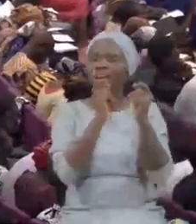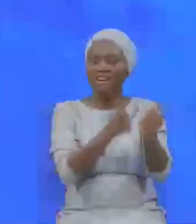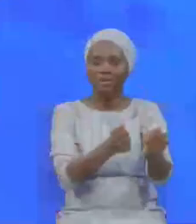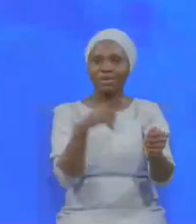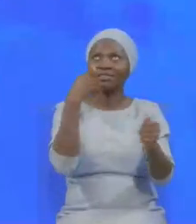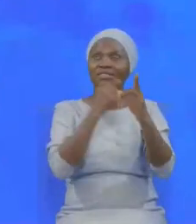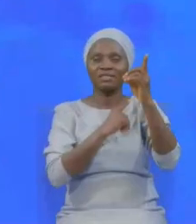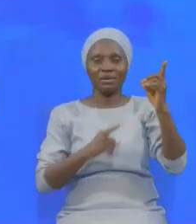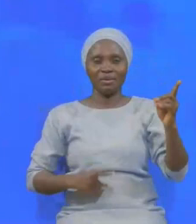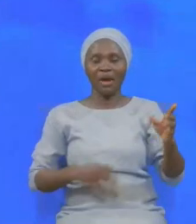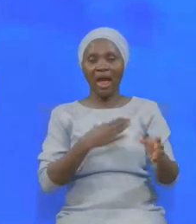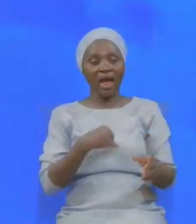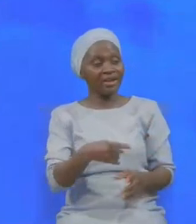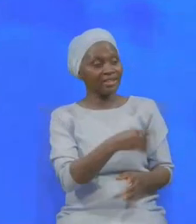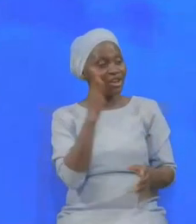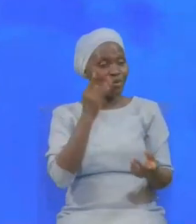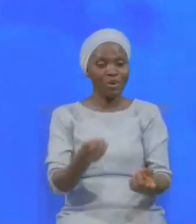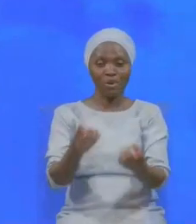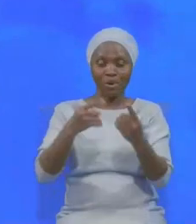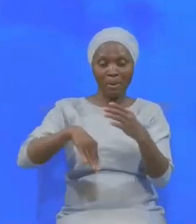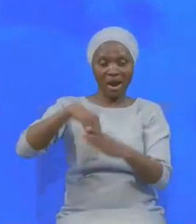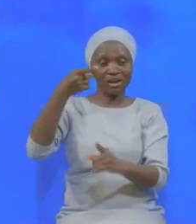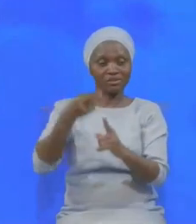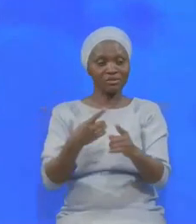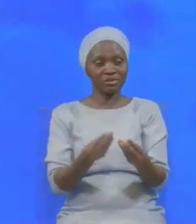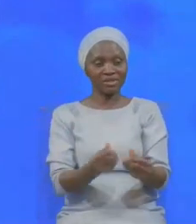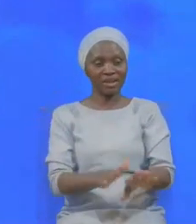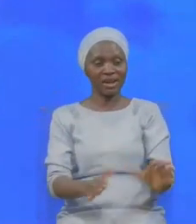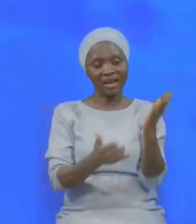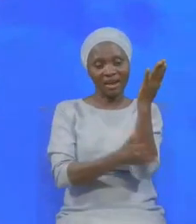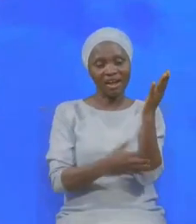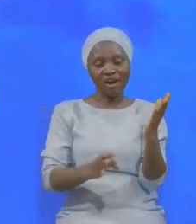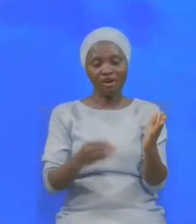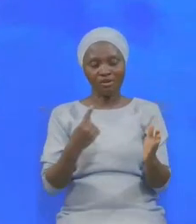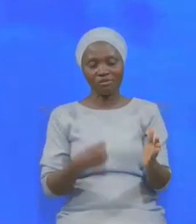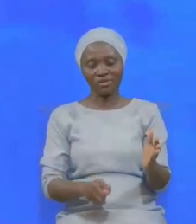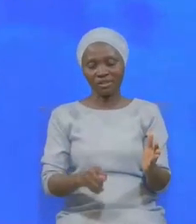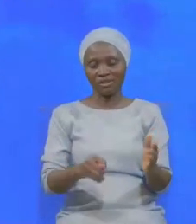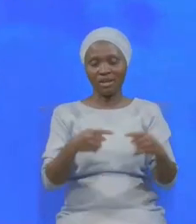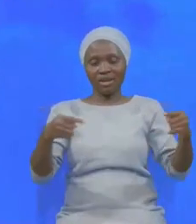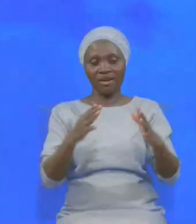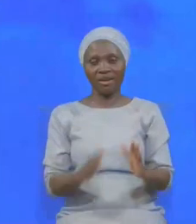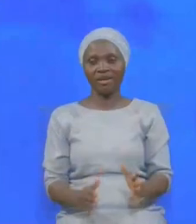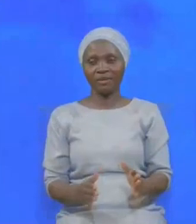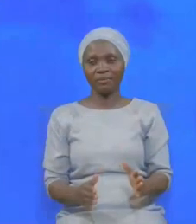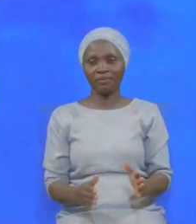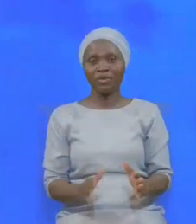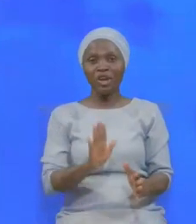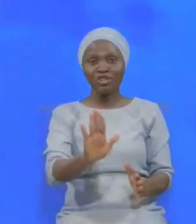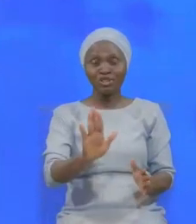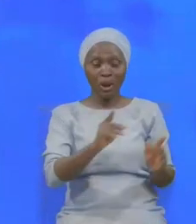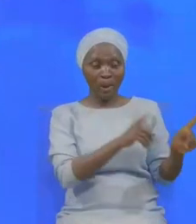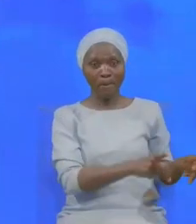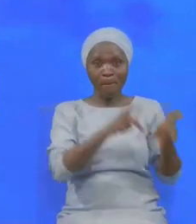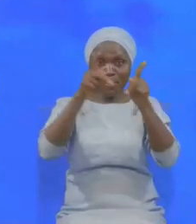ils reviendront du pays de l'ennemi. Alors ils vont relâcher vos bénédictions sur